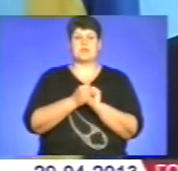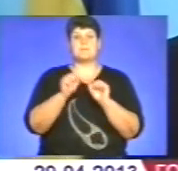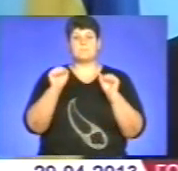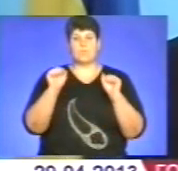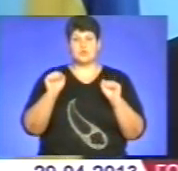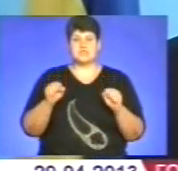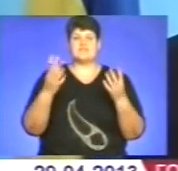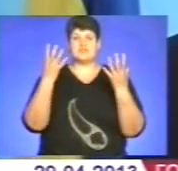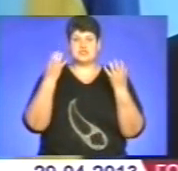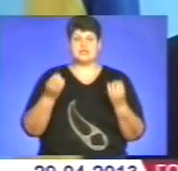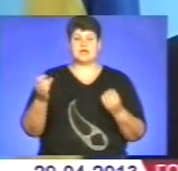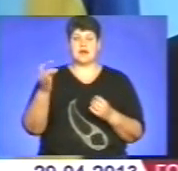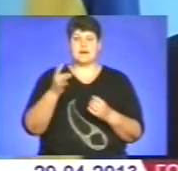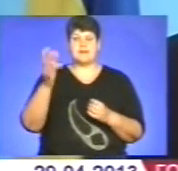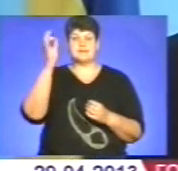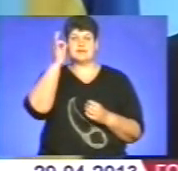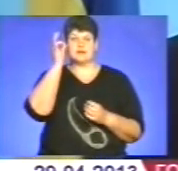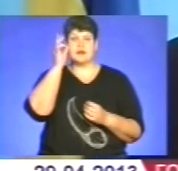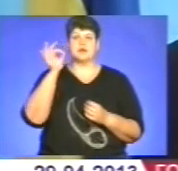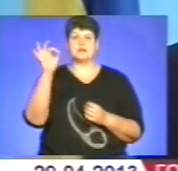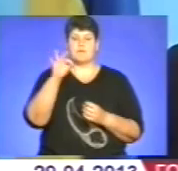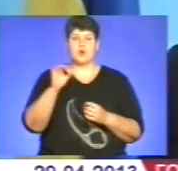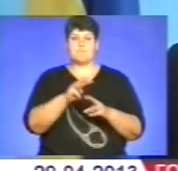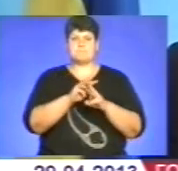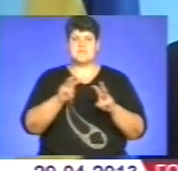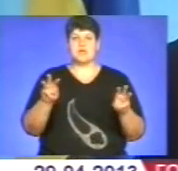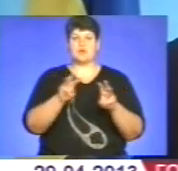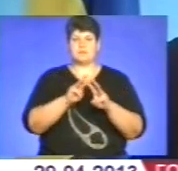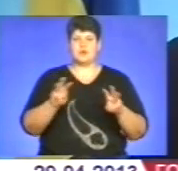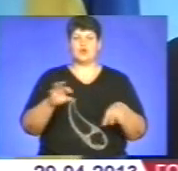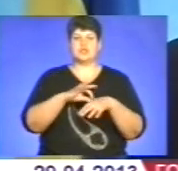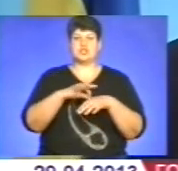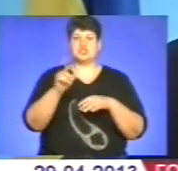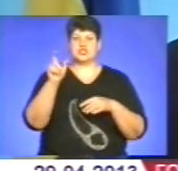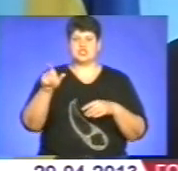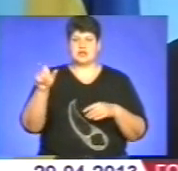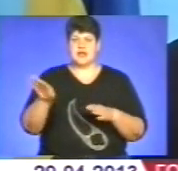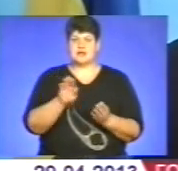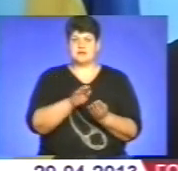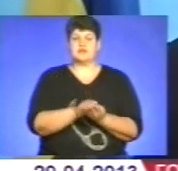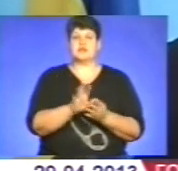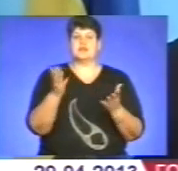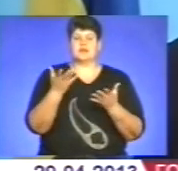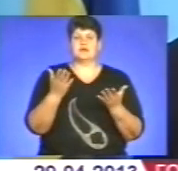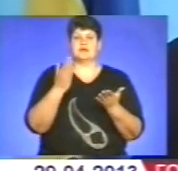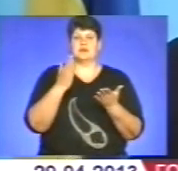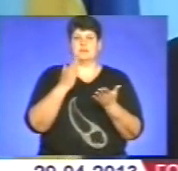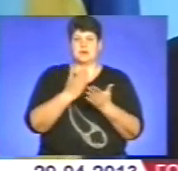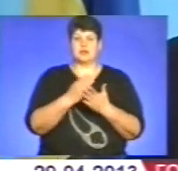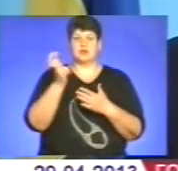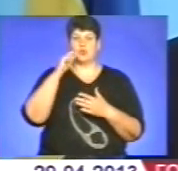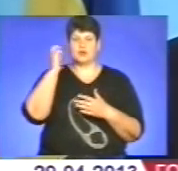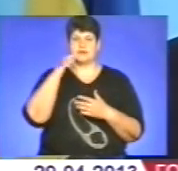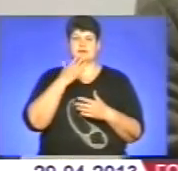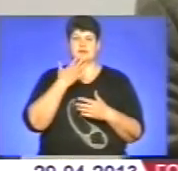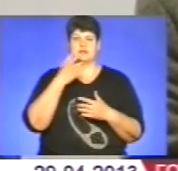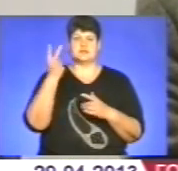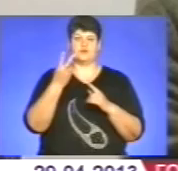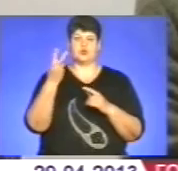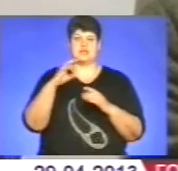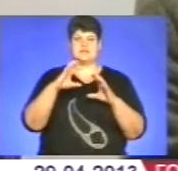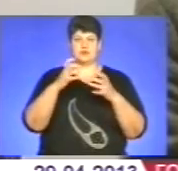можливість іще раз згадати про мільйони і мільйони тих жертв, які понесла українська нація у Другій світовій війні.